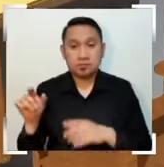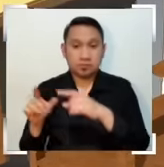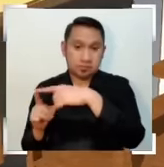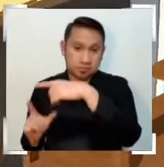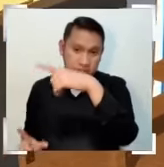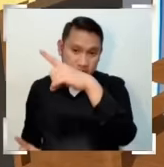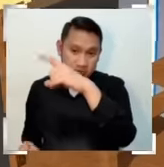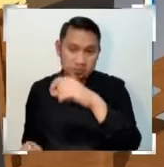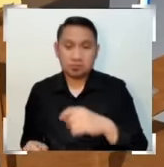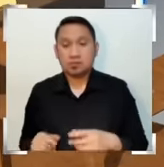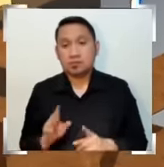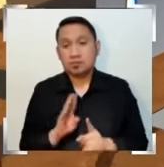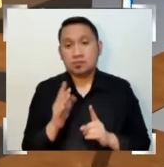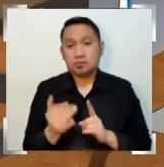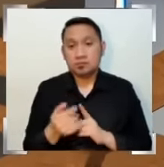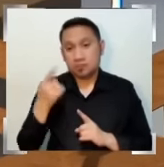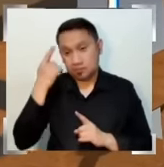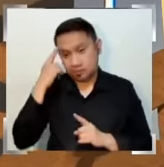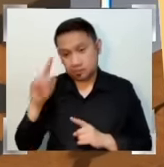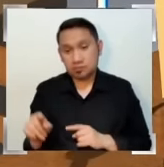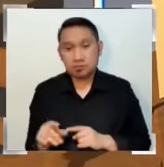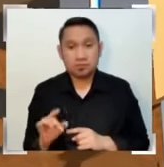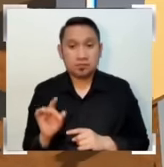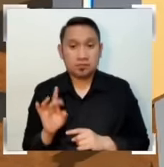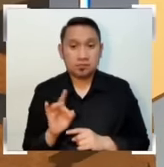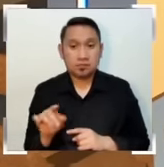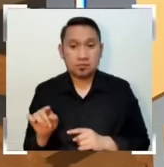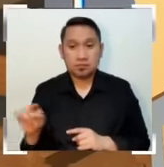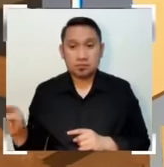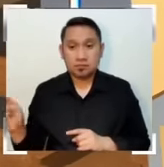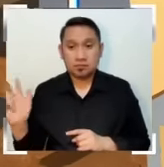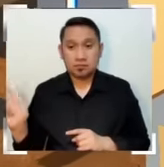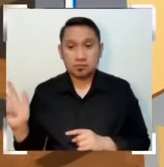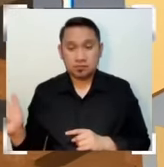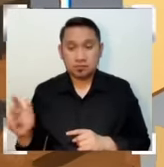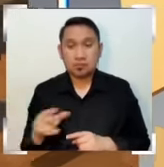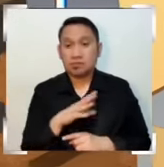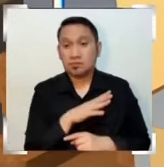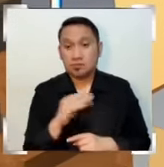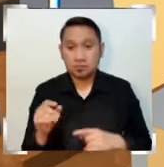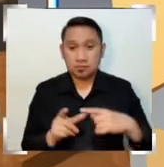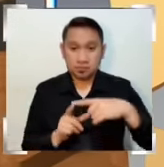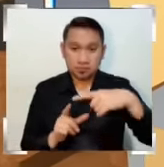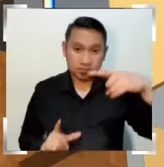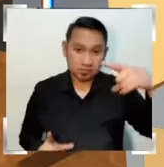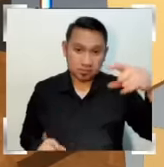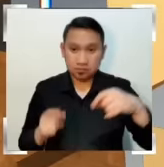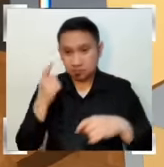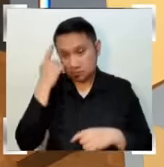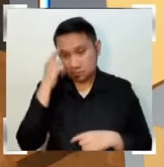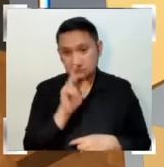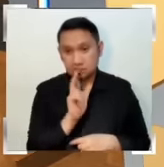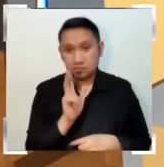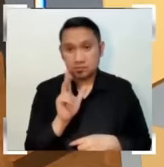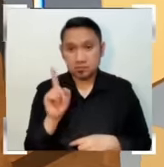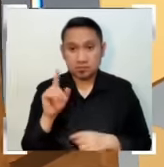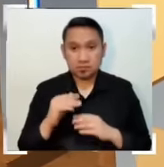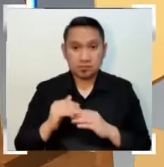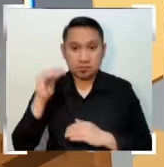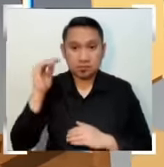isang barangay ballot para sa mga edad 18 hanggang 30, at isang barangay ballot para sa mga edad 31